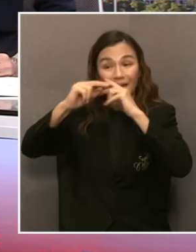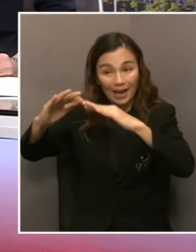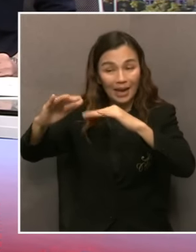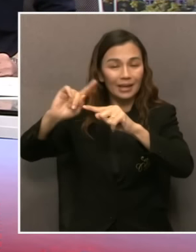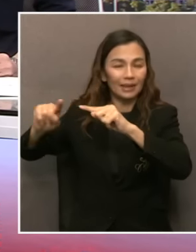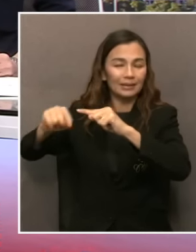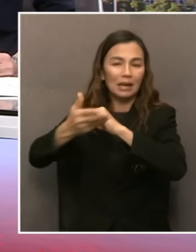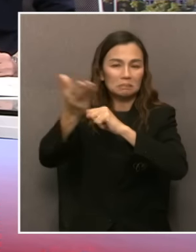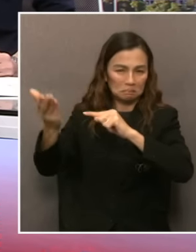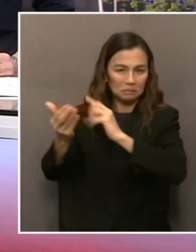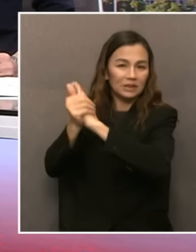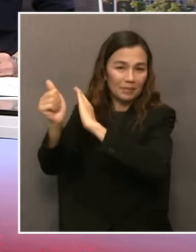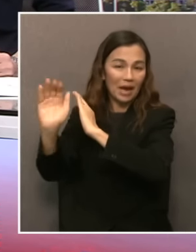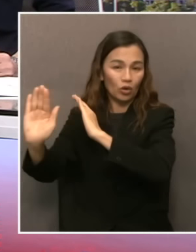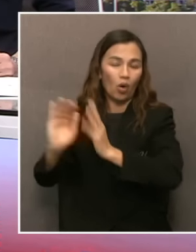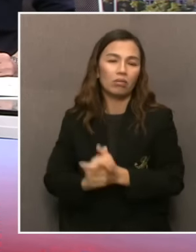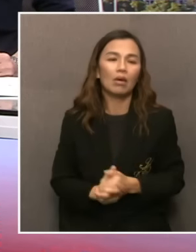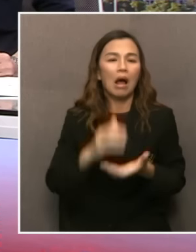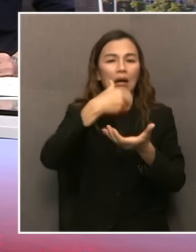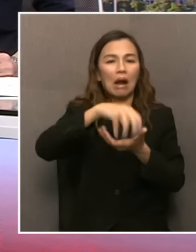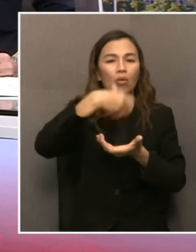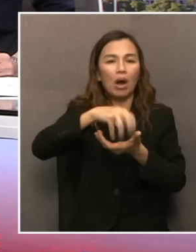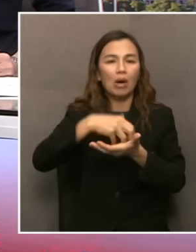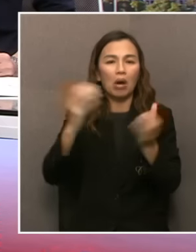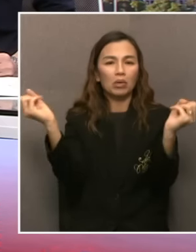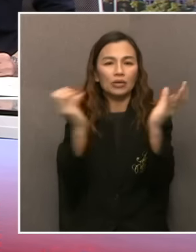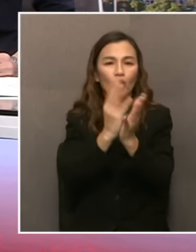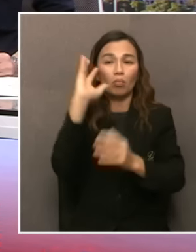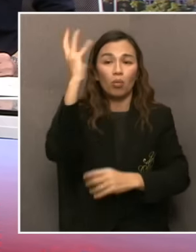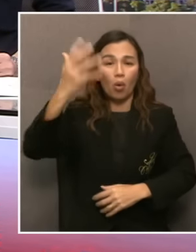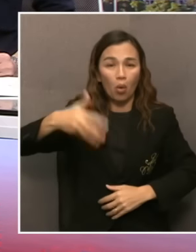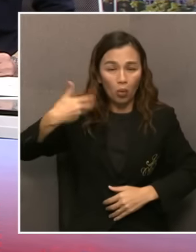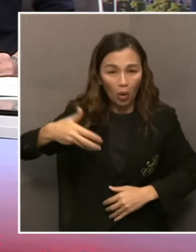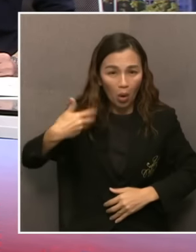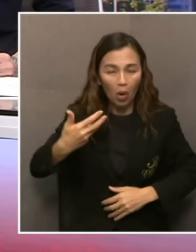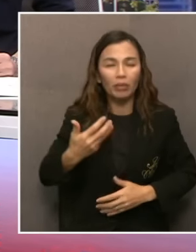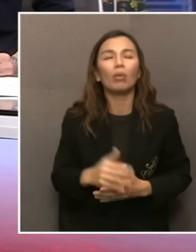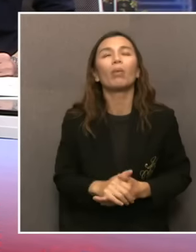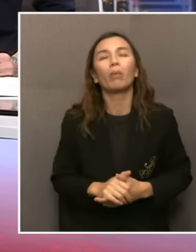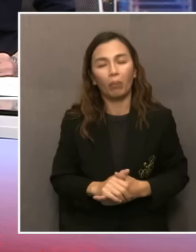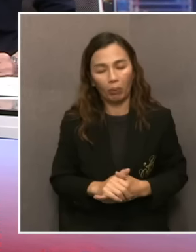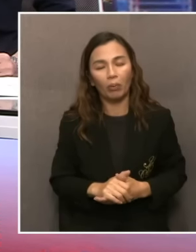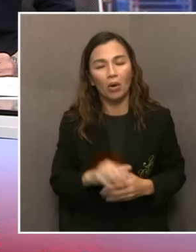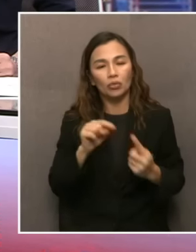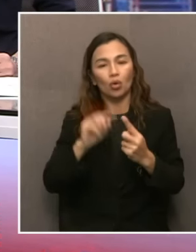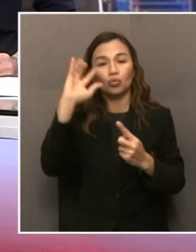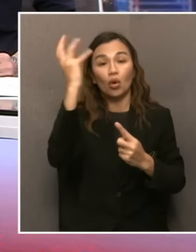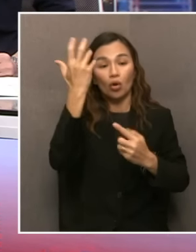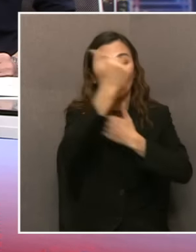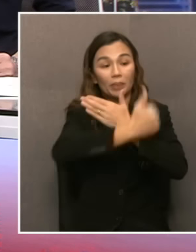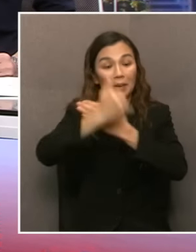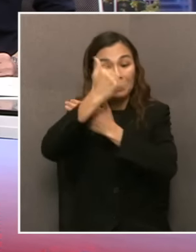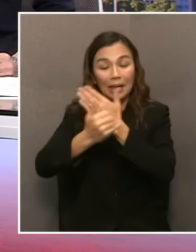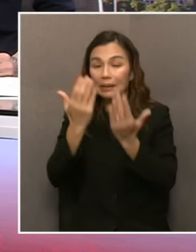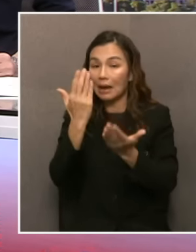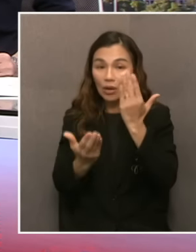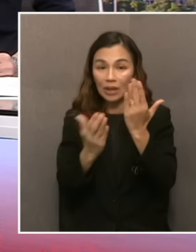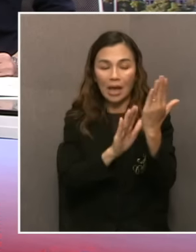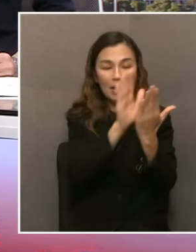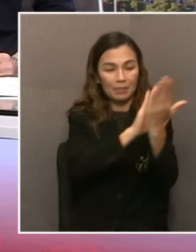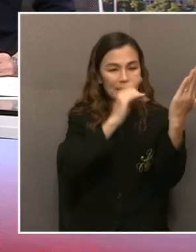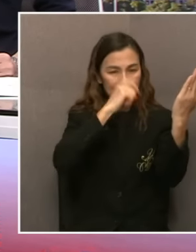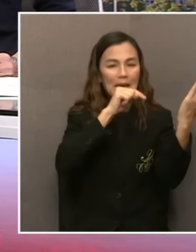ผลกระทบจากสภาพอากาศสุดขั้วจากการเปลี่ยนแปลงสภาพภูมิอากาศหรือว่าภาวะโลกร้อนนะคะที่เกิดขึ้นทั่วโลกในขณะนี้รวมถึงที่บ้านเ